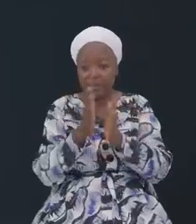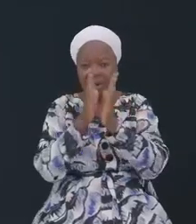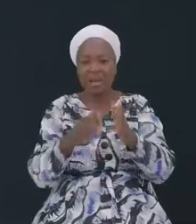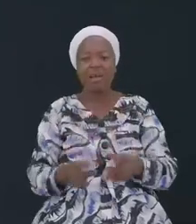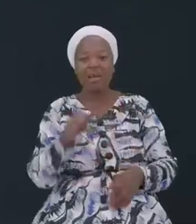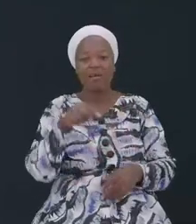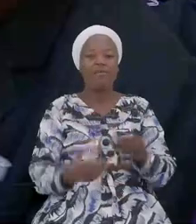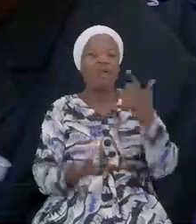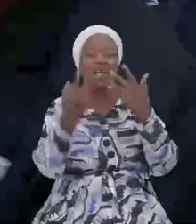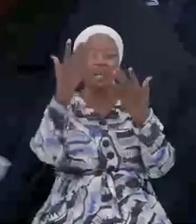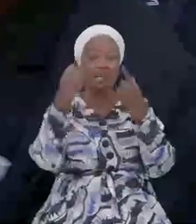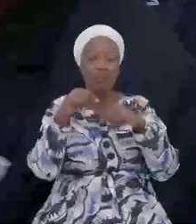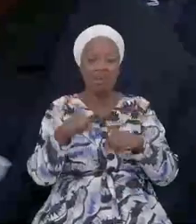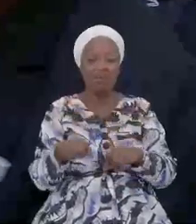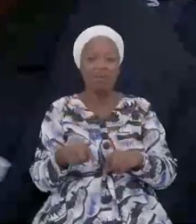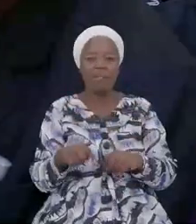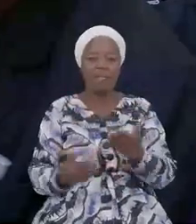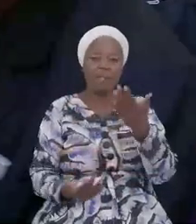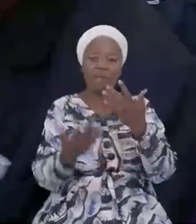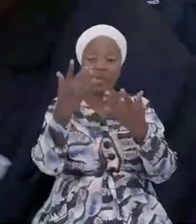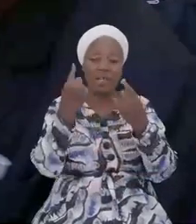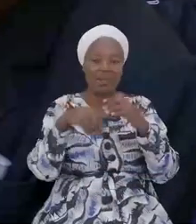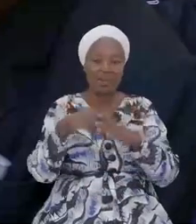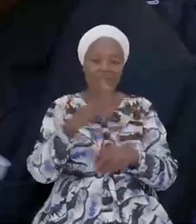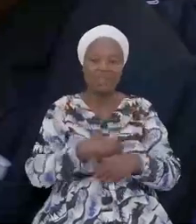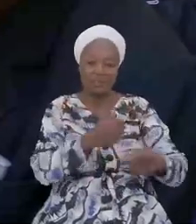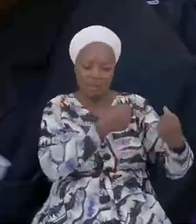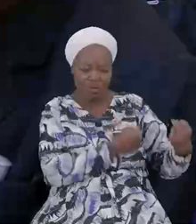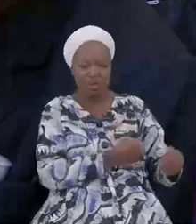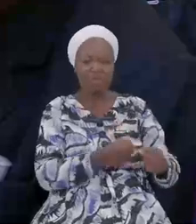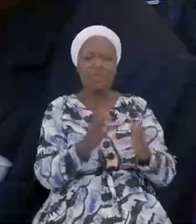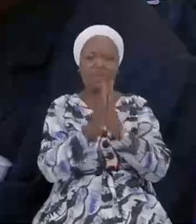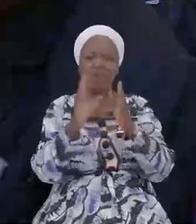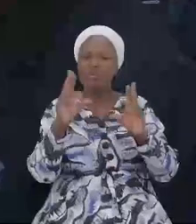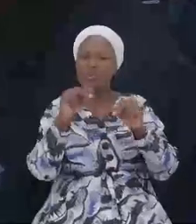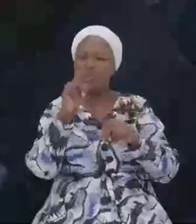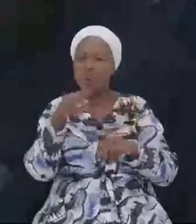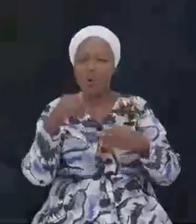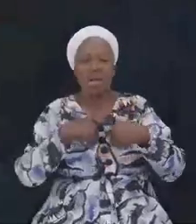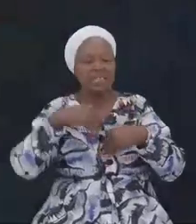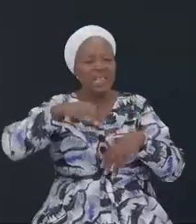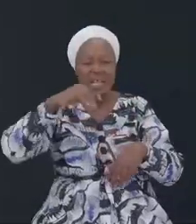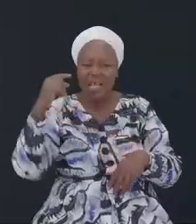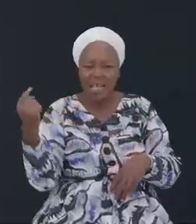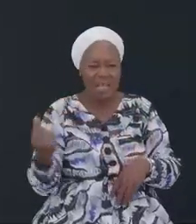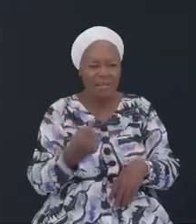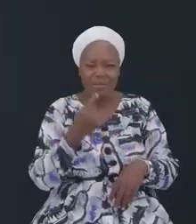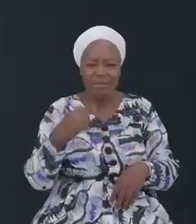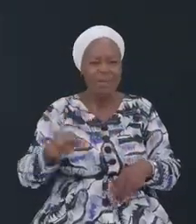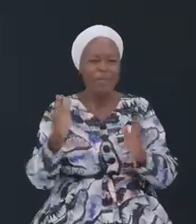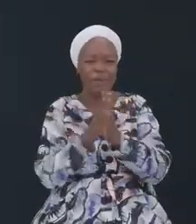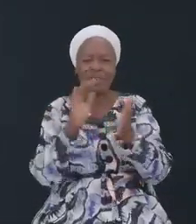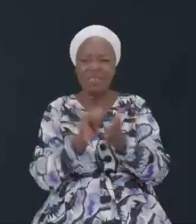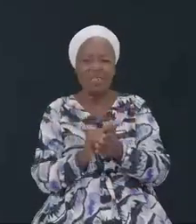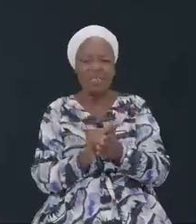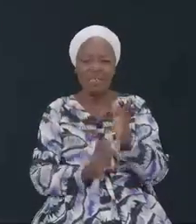tomba. La prière courageuse. Personne n'a jamais prié un tel type de